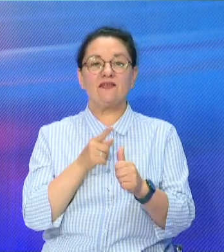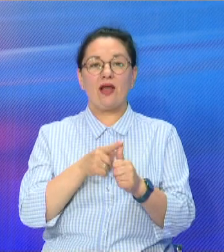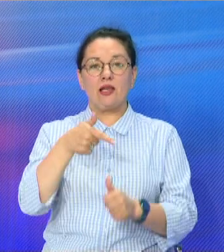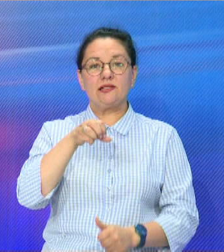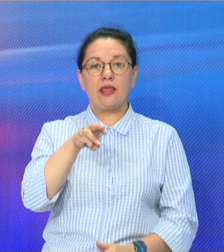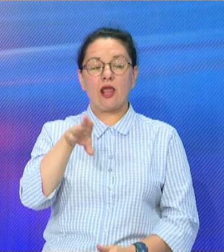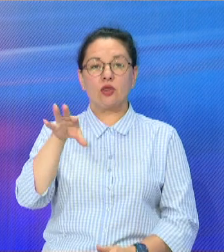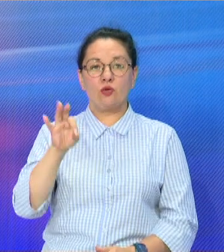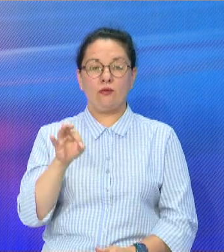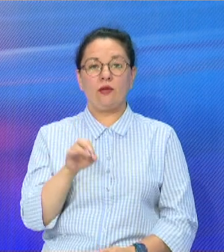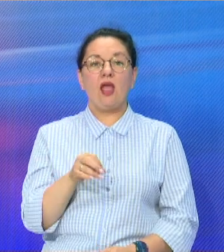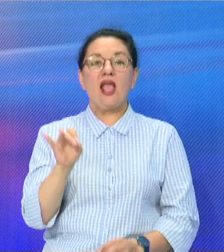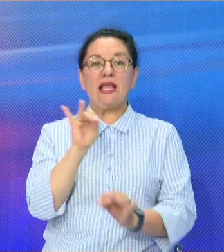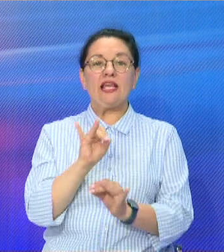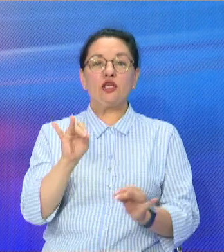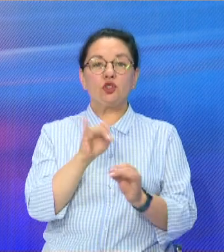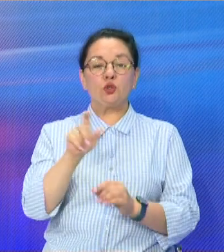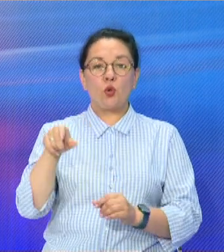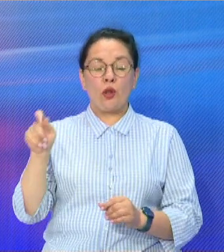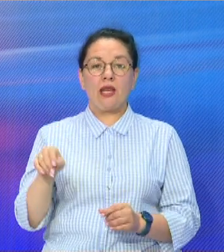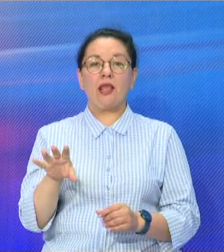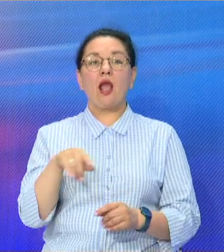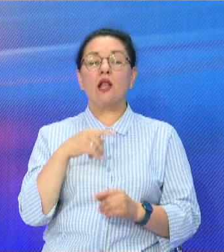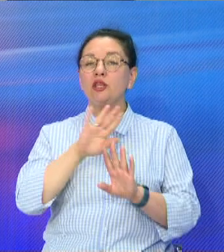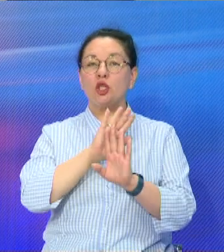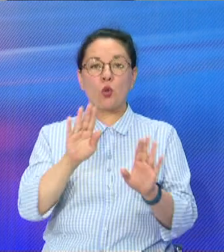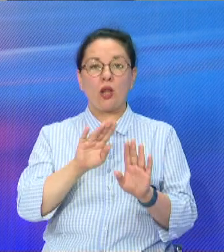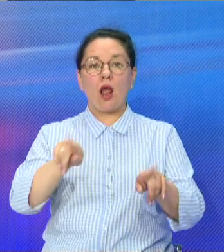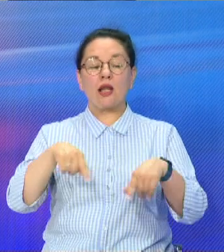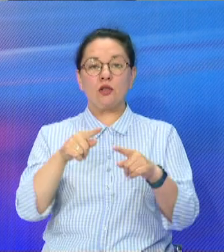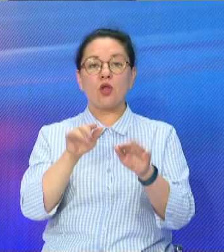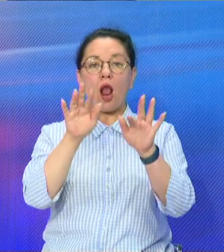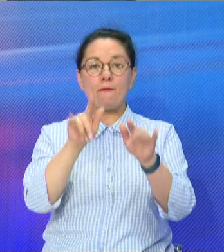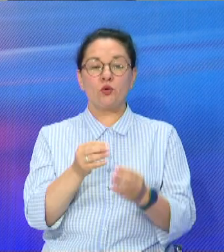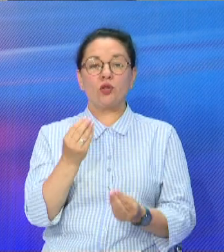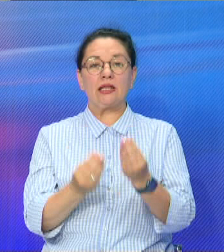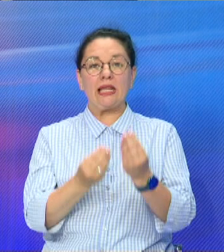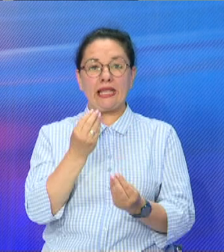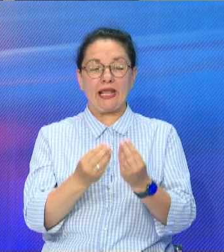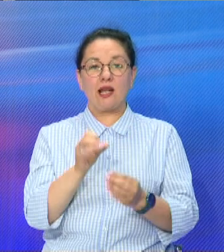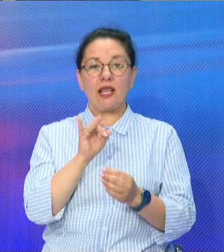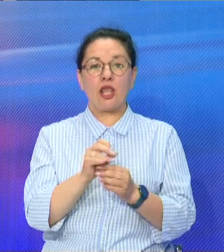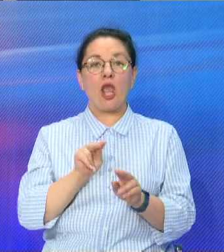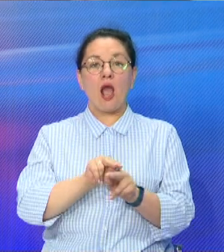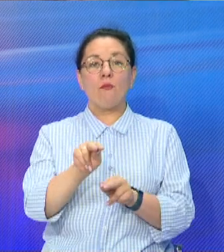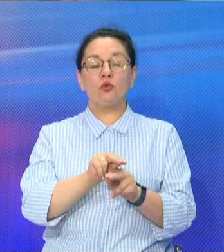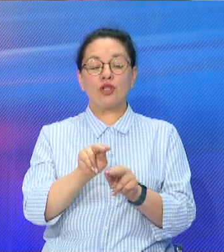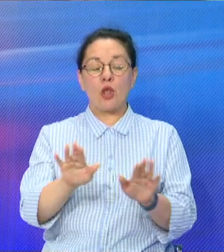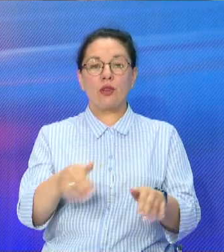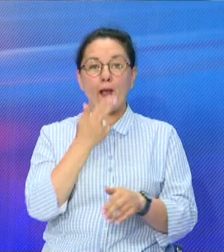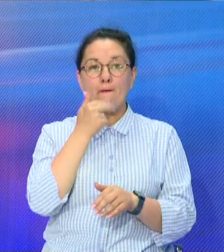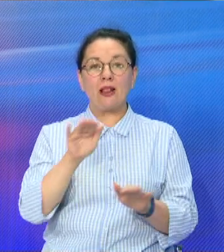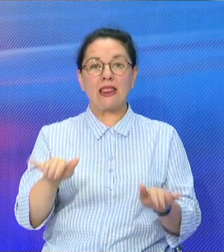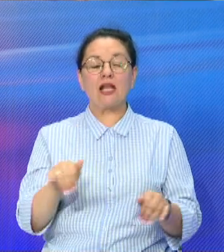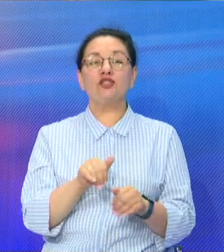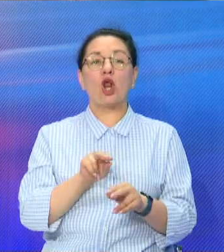называют ради историки робяты не только стараются компьютерные проекты аллея делится ведами с младшими школьниками так специально для самых